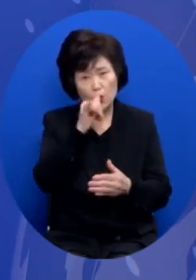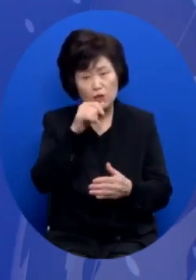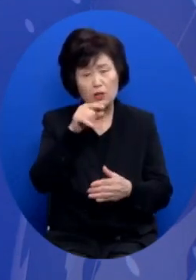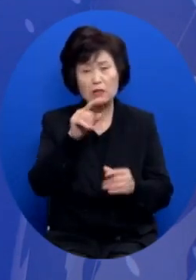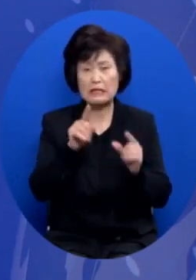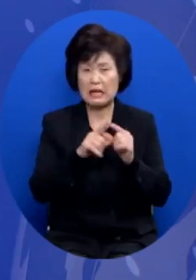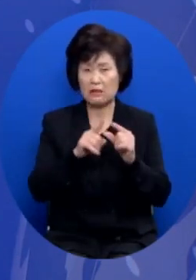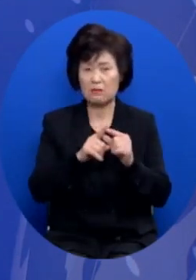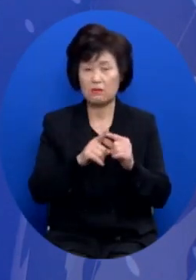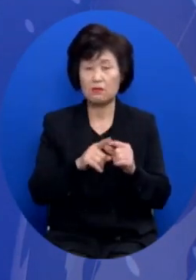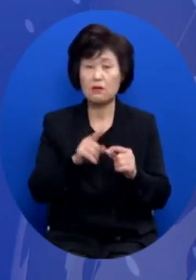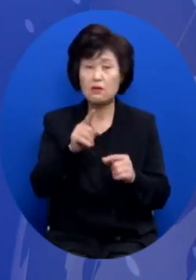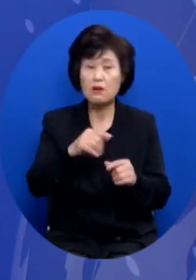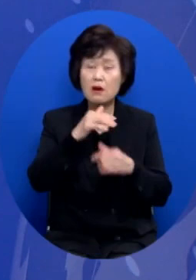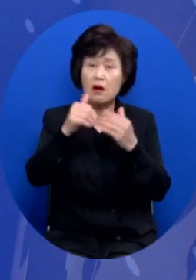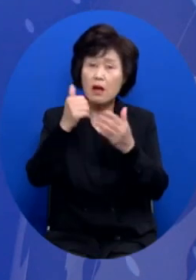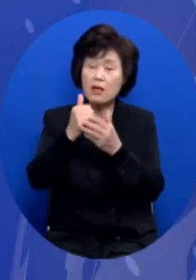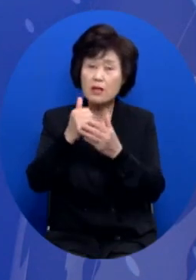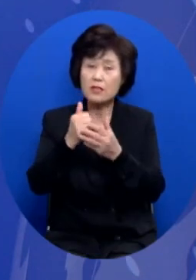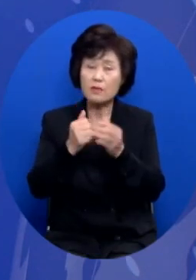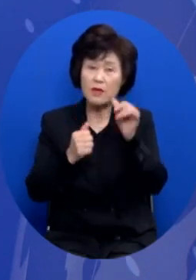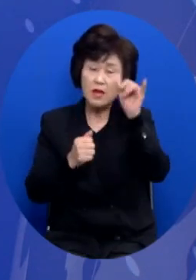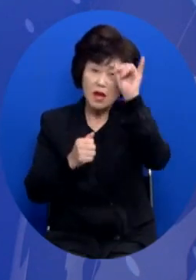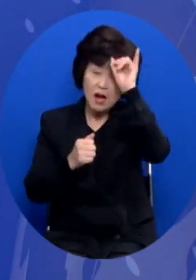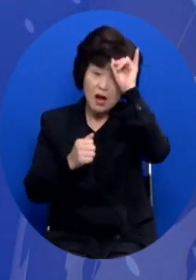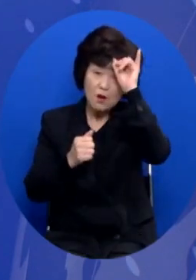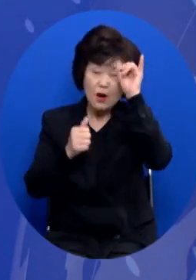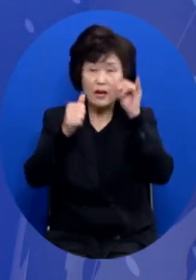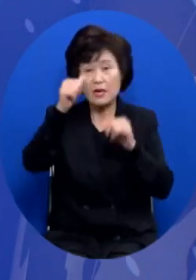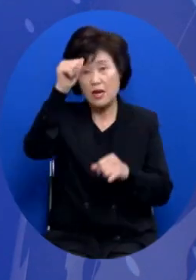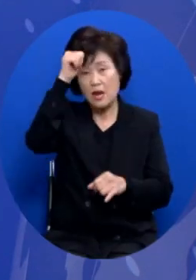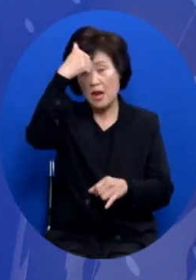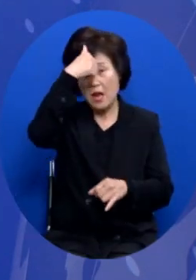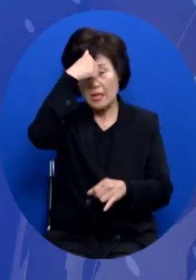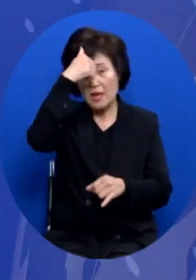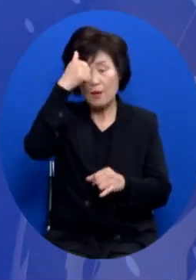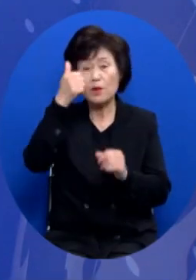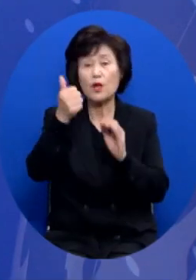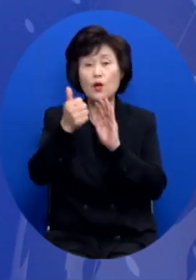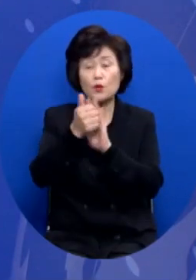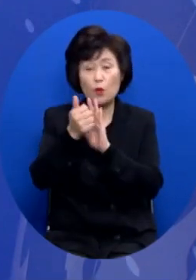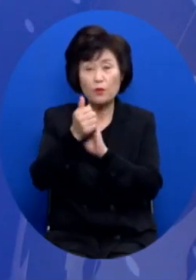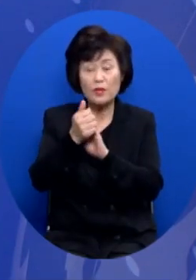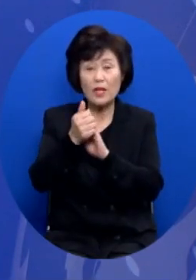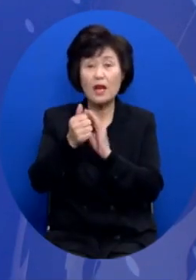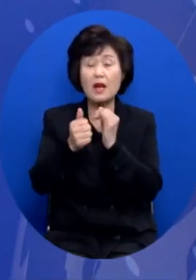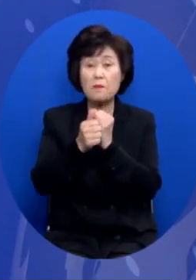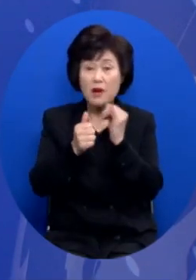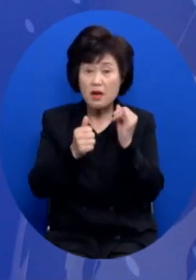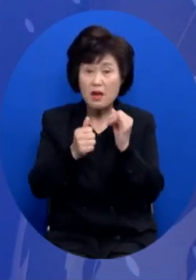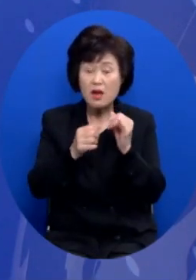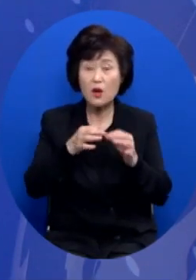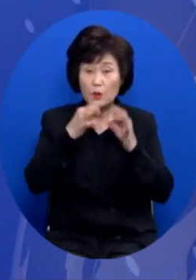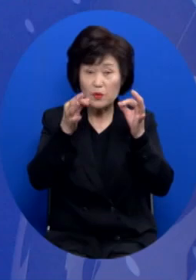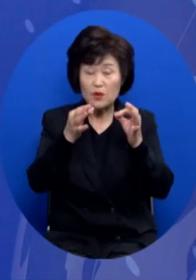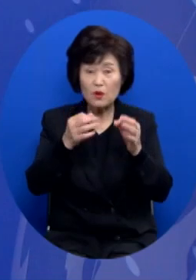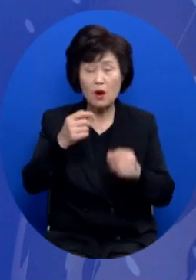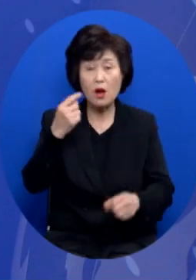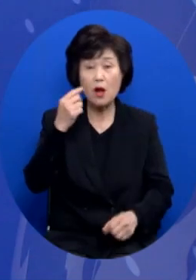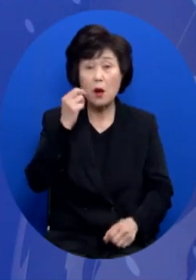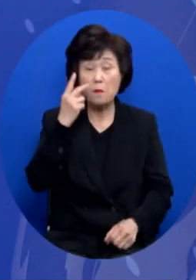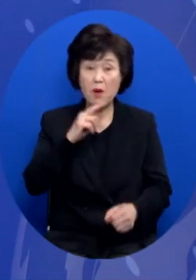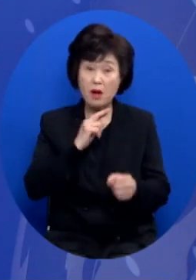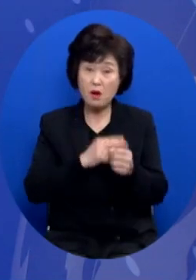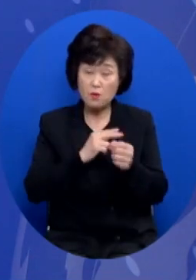나왔는데요 하나님 하와를 아담에 돕는 배필이라고 부른 점과 바울이 브리스 브리스가와